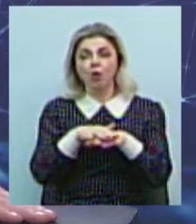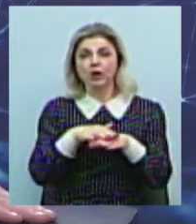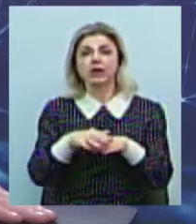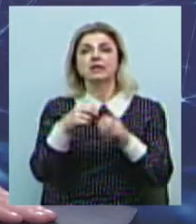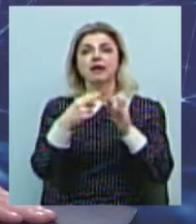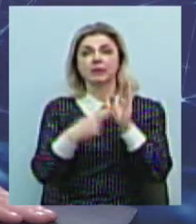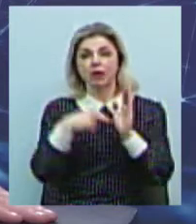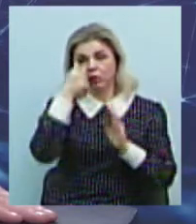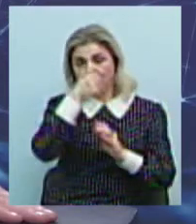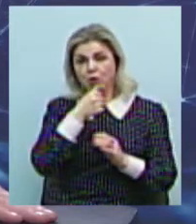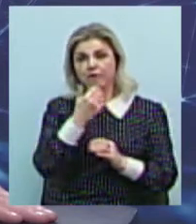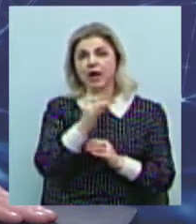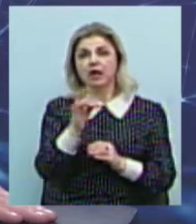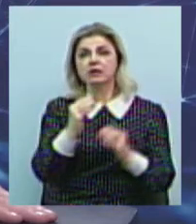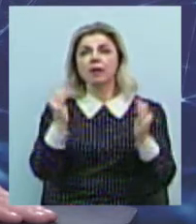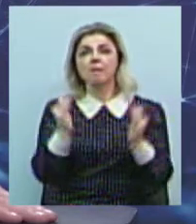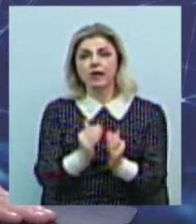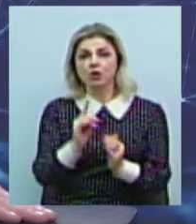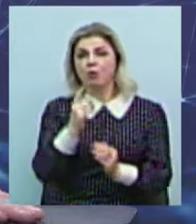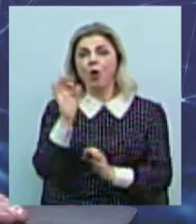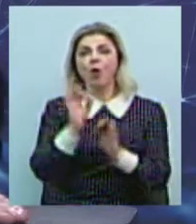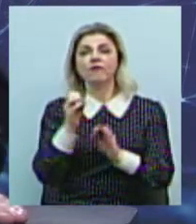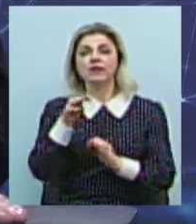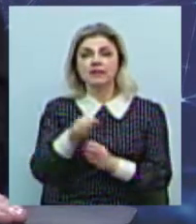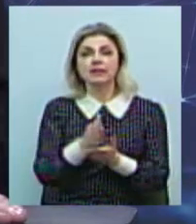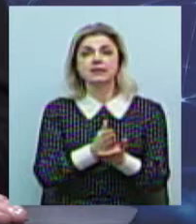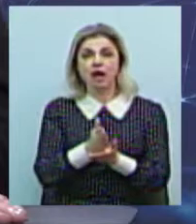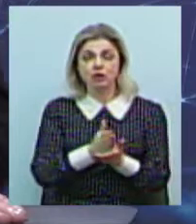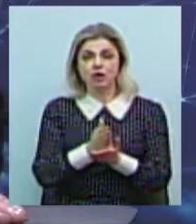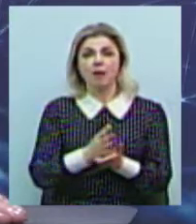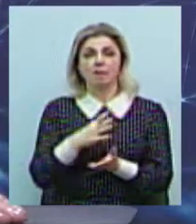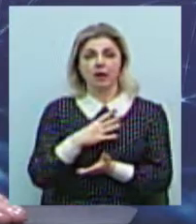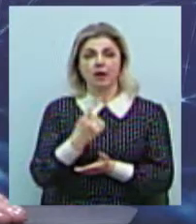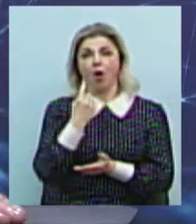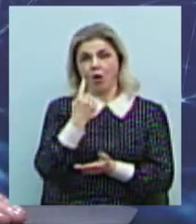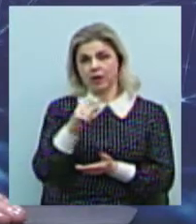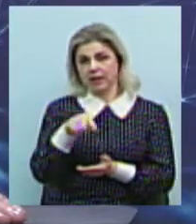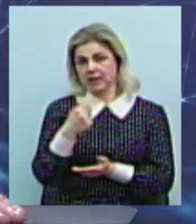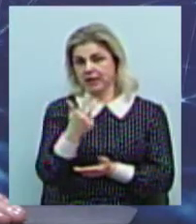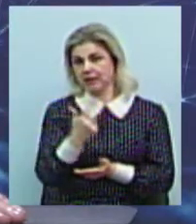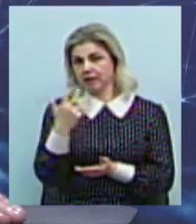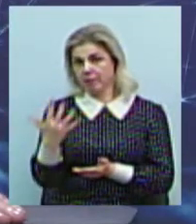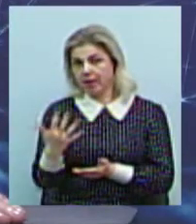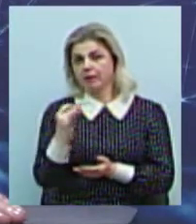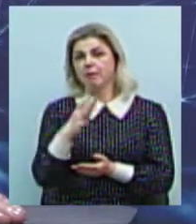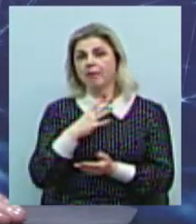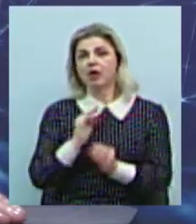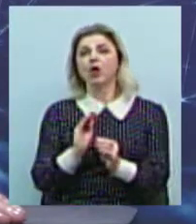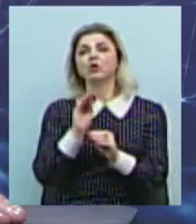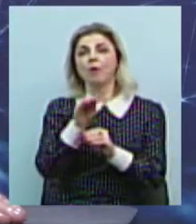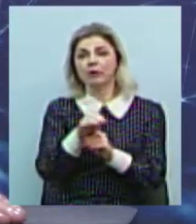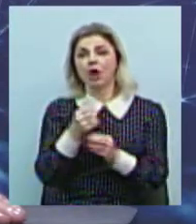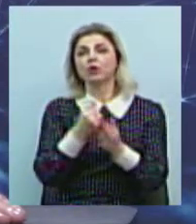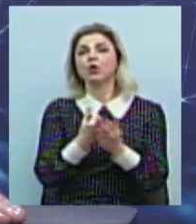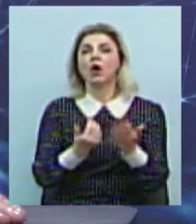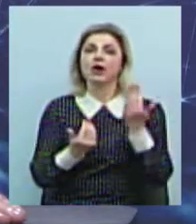розмір зменшився за счет того, що коефіцієнт стажу став знову ж таки без 1,35. І ми встановлювали доплати до попереднього